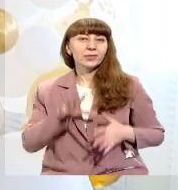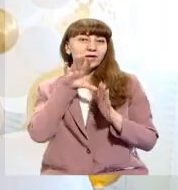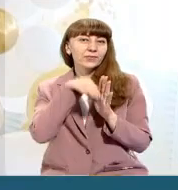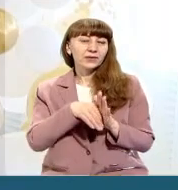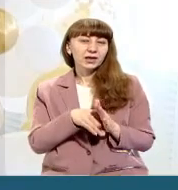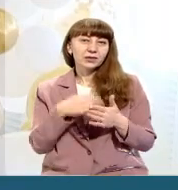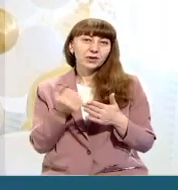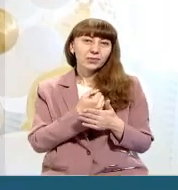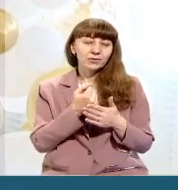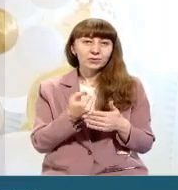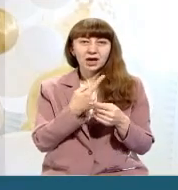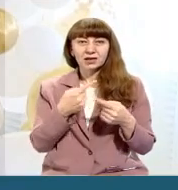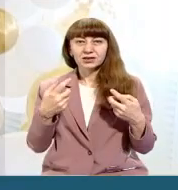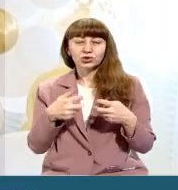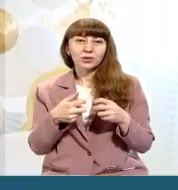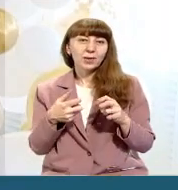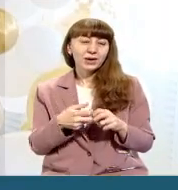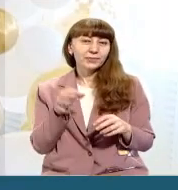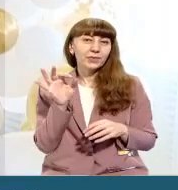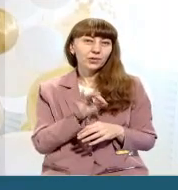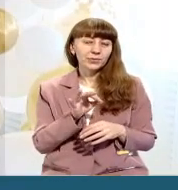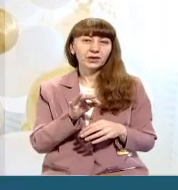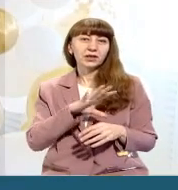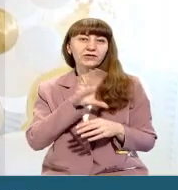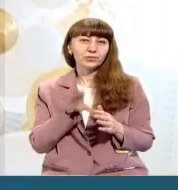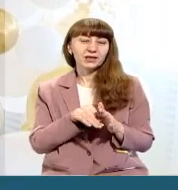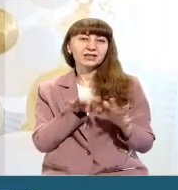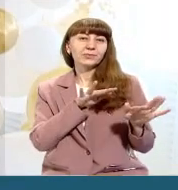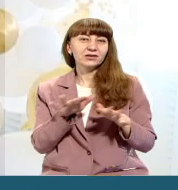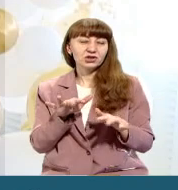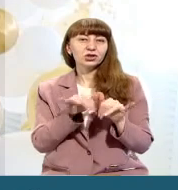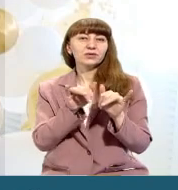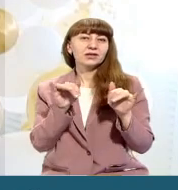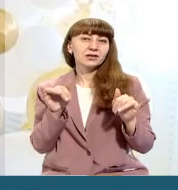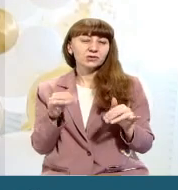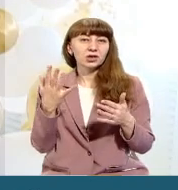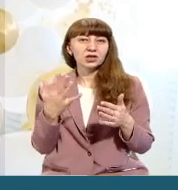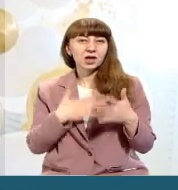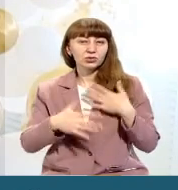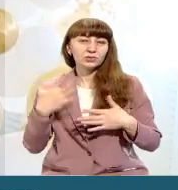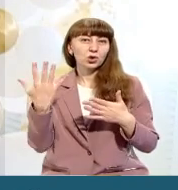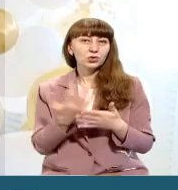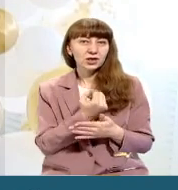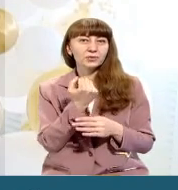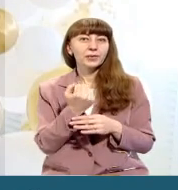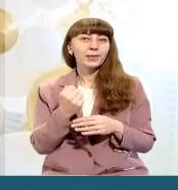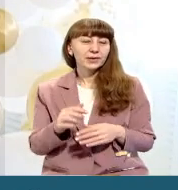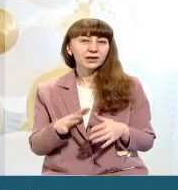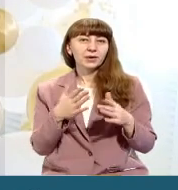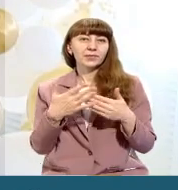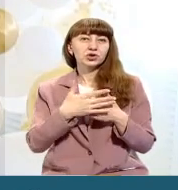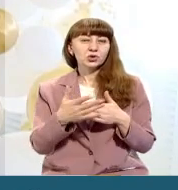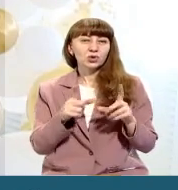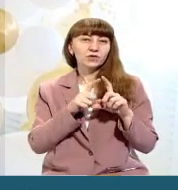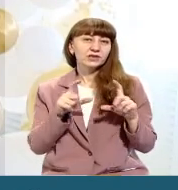преодолеваем неудачи вместе движемся вперёд и конечно же вместе радуемся удача и достижениям двери нашей школы